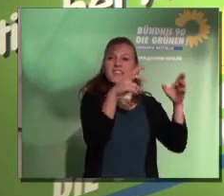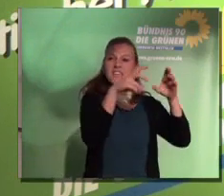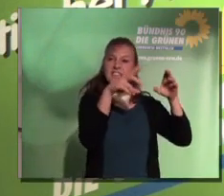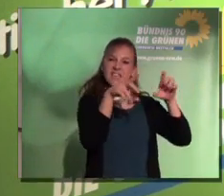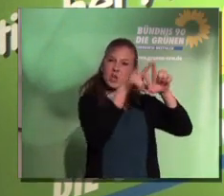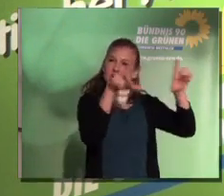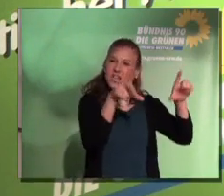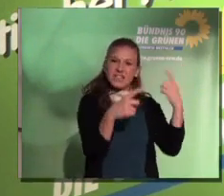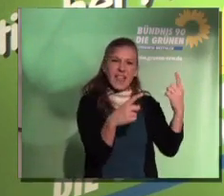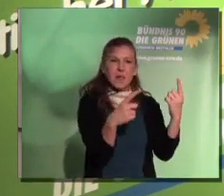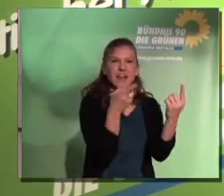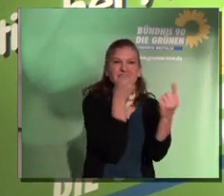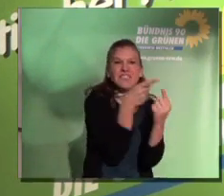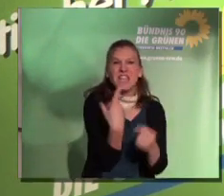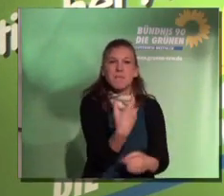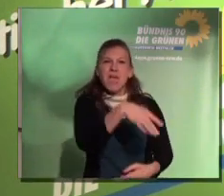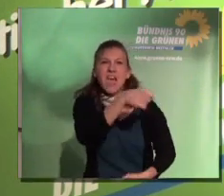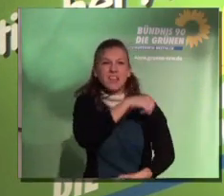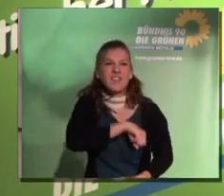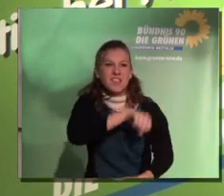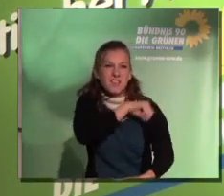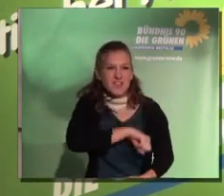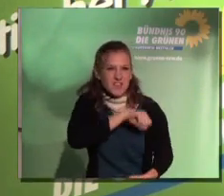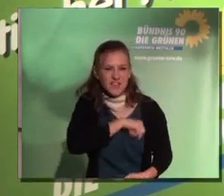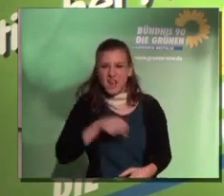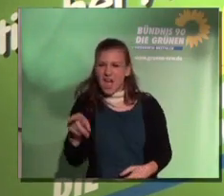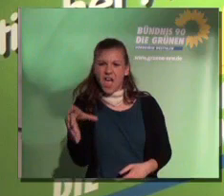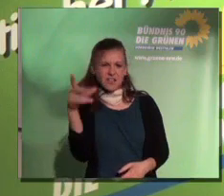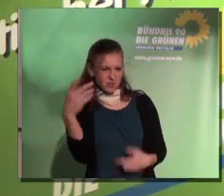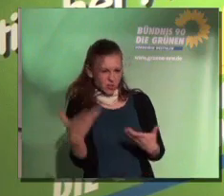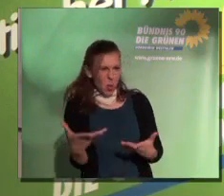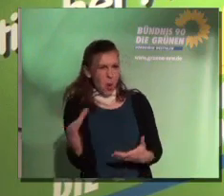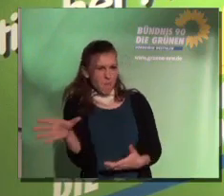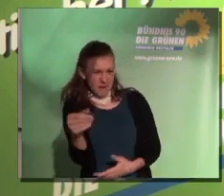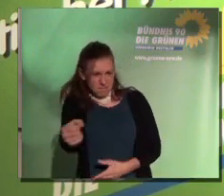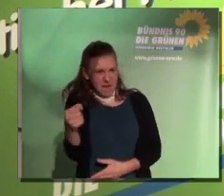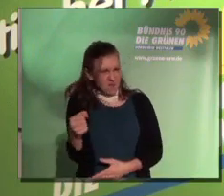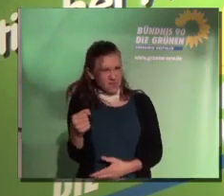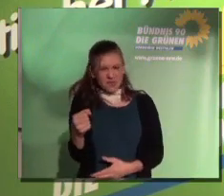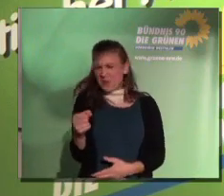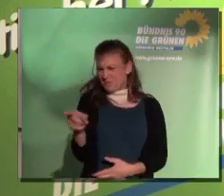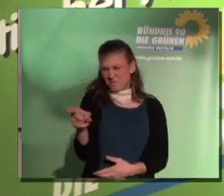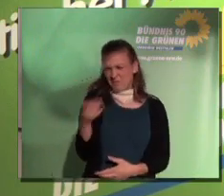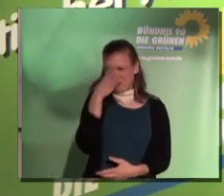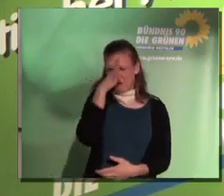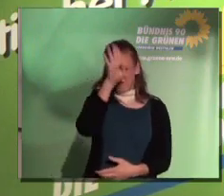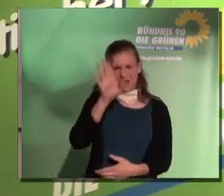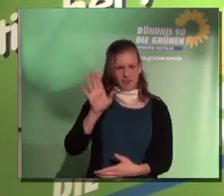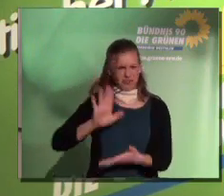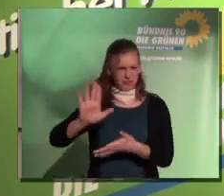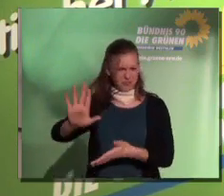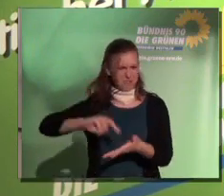kann, indem er die Erneuerbaren ausbremst, liebe Freunde und Freunde? Das ist doch Unsinn, was der Mann sich vorgenommen hat.